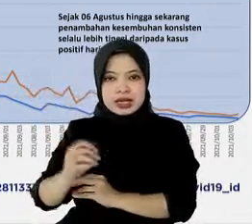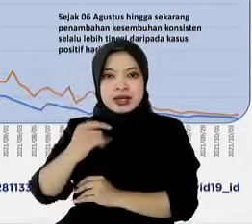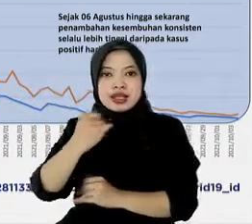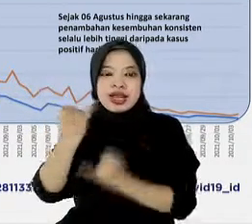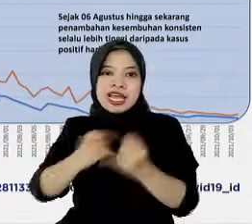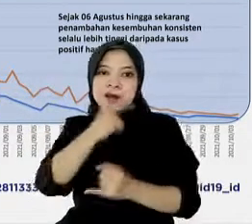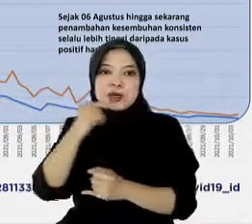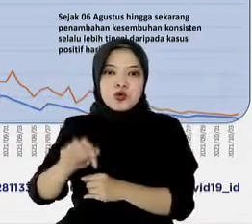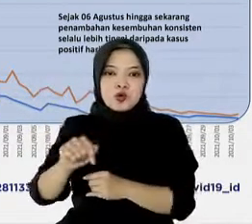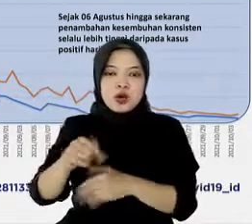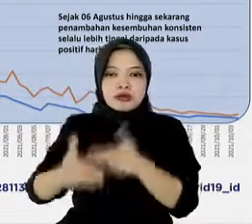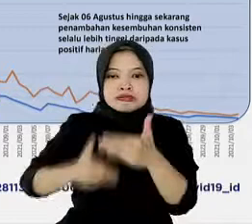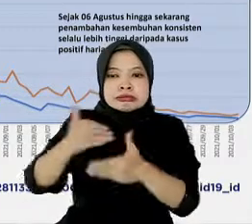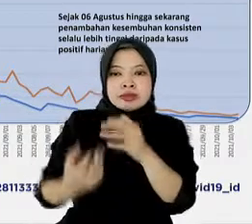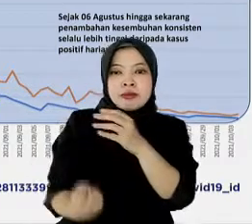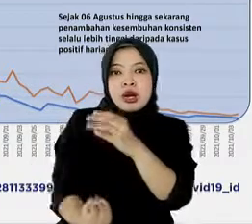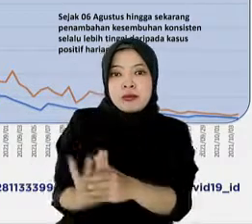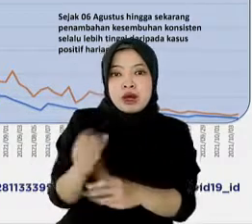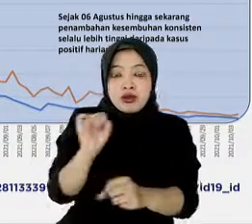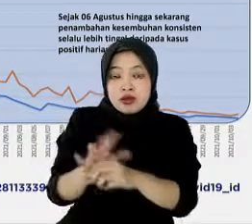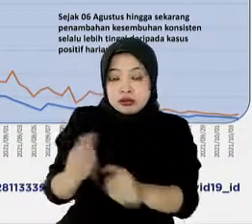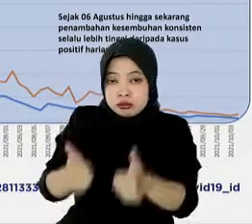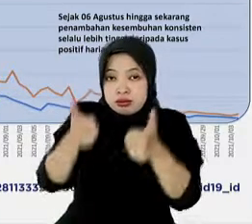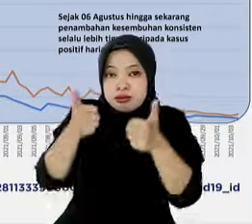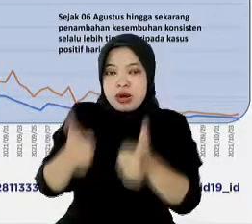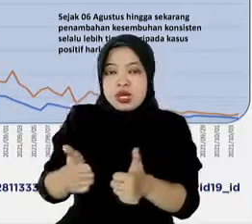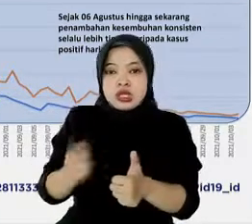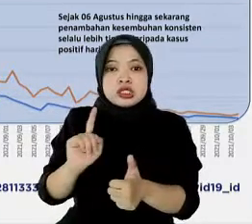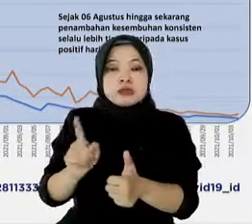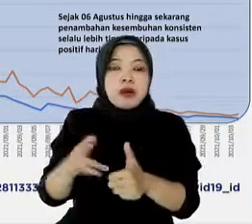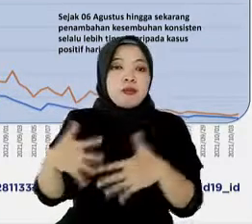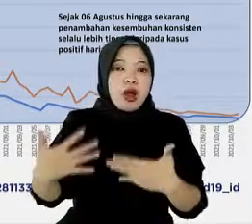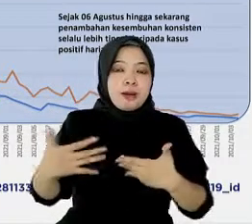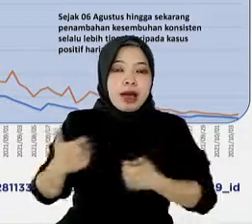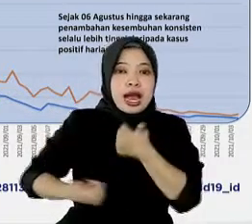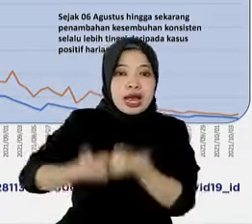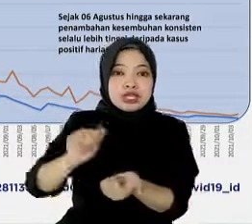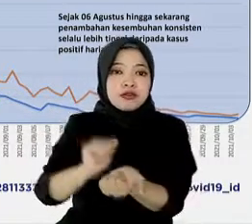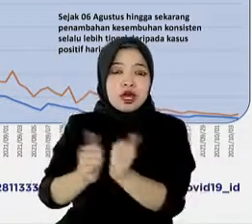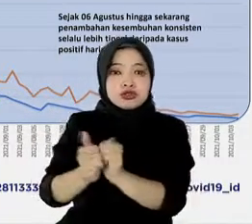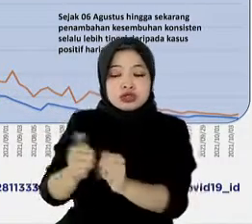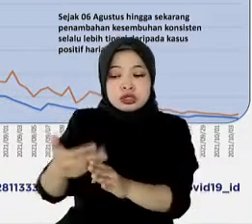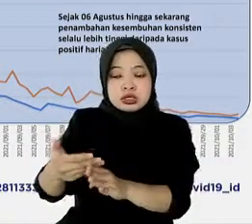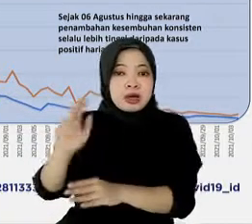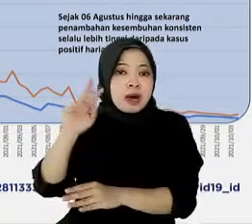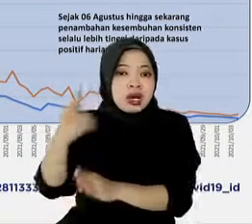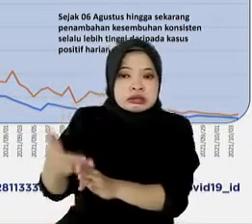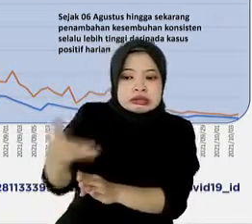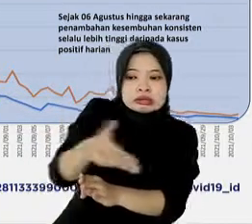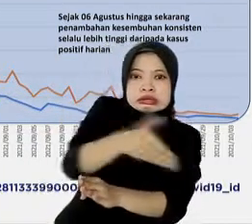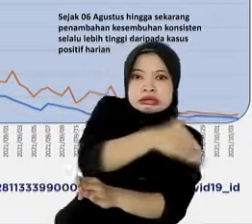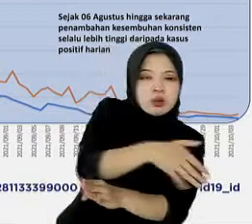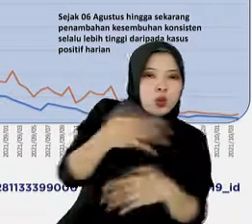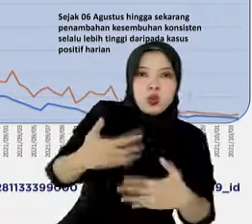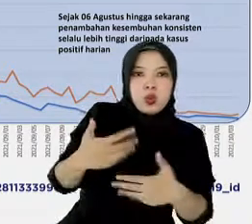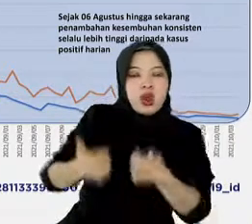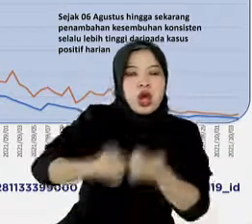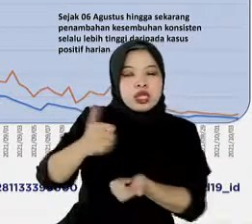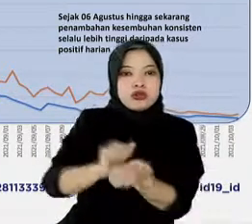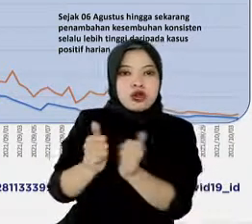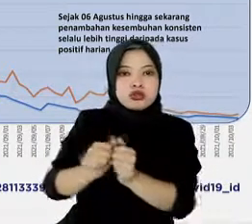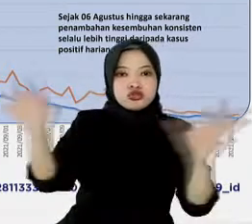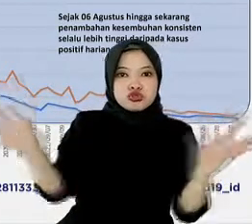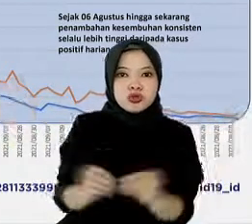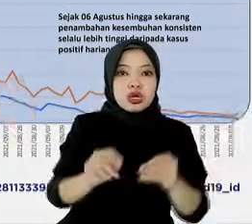ini adalah perkembangan yang sangat baik mengingat pada lonjakan kasus kemarin kasus aktif kita sempat mencapai